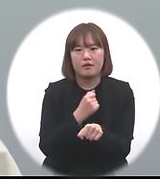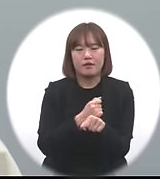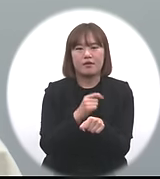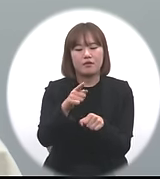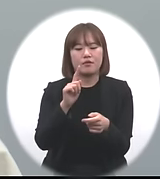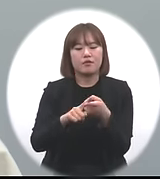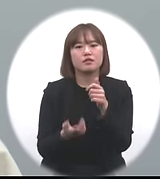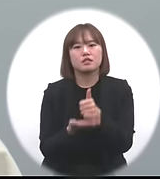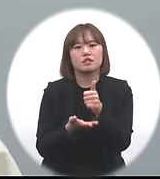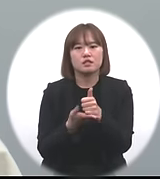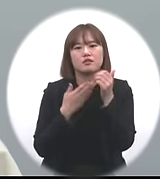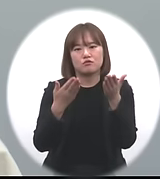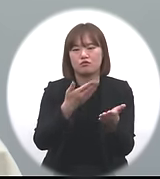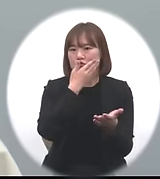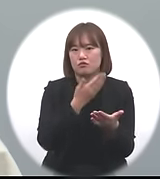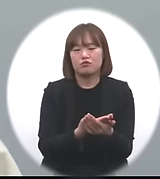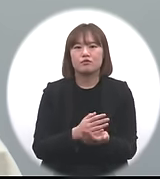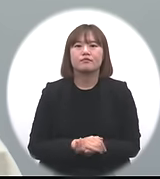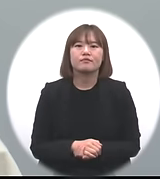대해서 칭찬해주는 게 필요한 거죠.